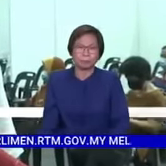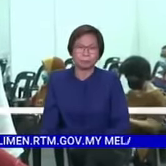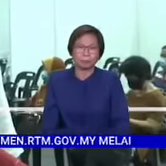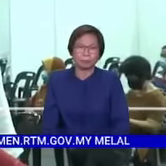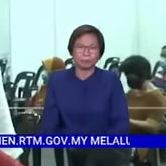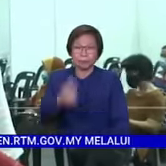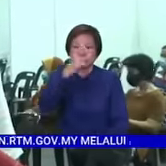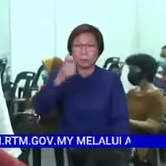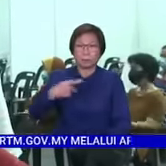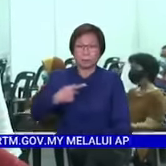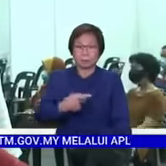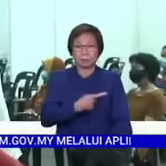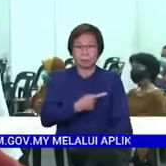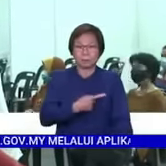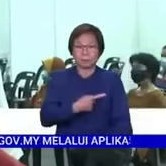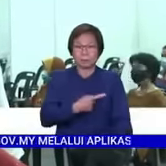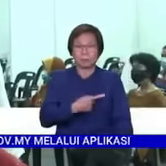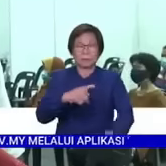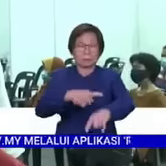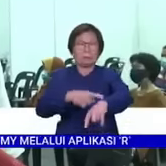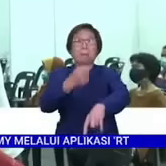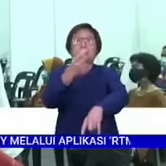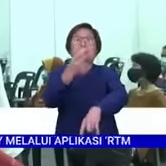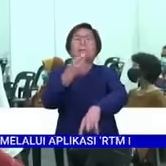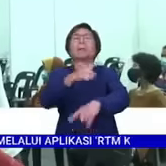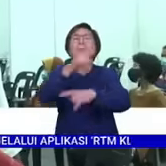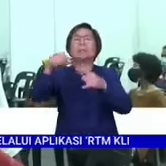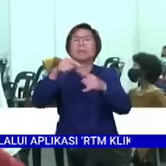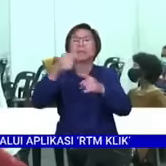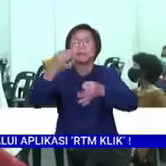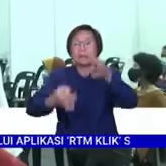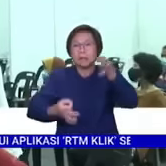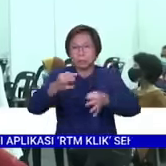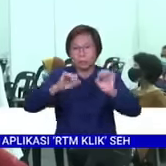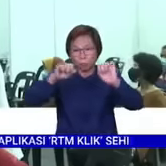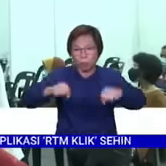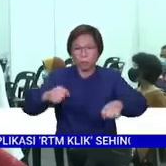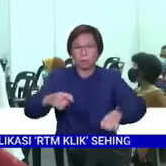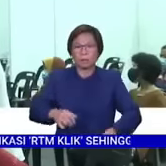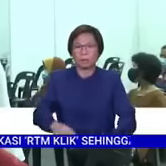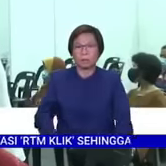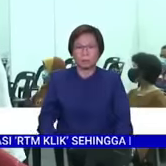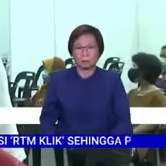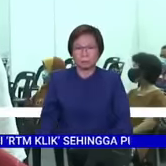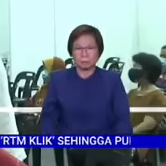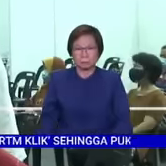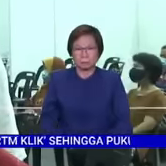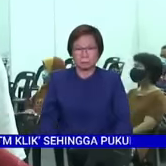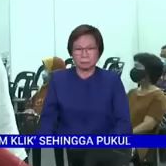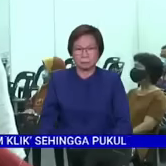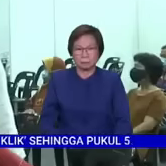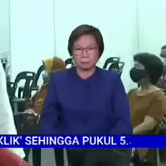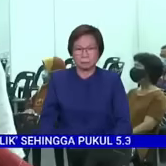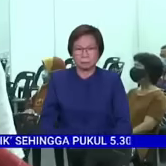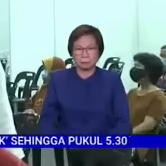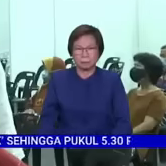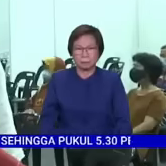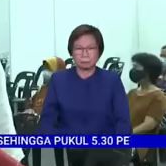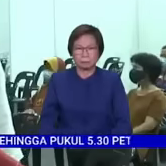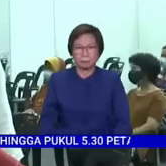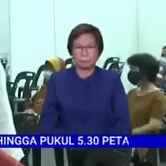kita dan spirit atau bila kalau beli kita saya akan pada anda untuk